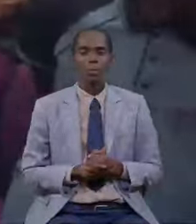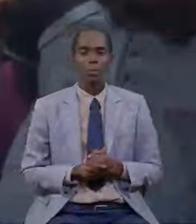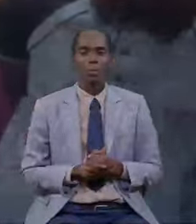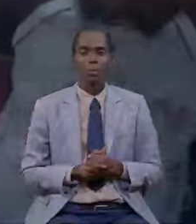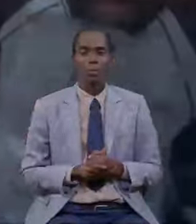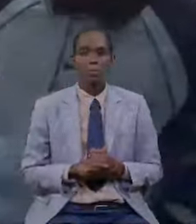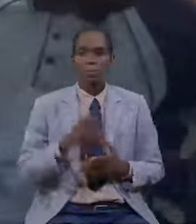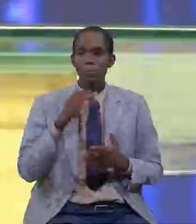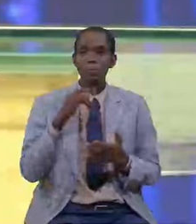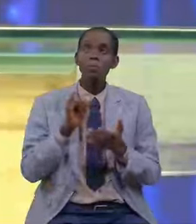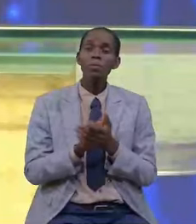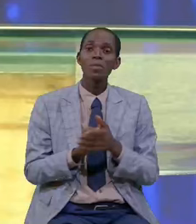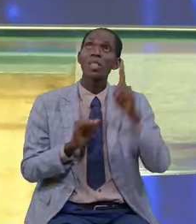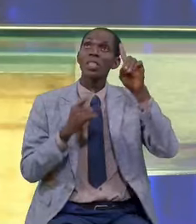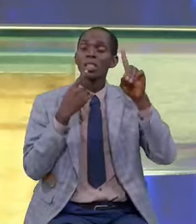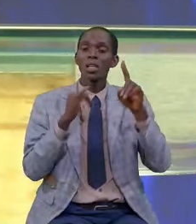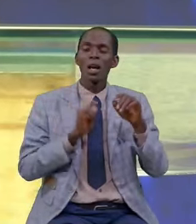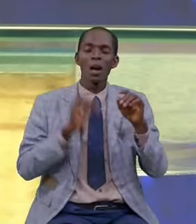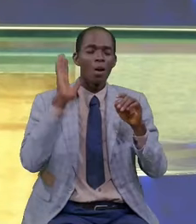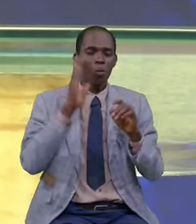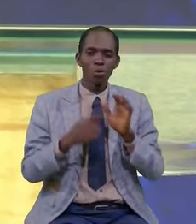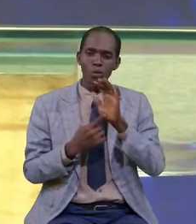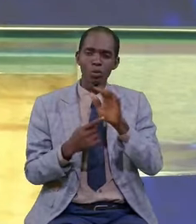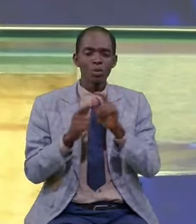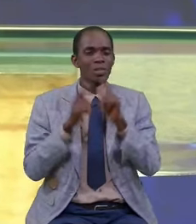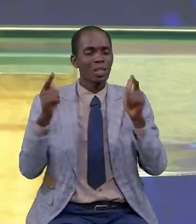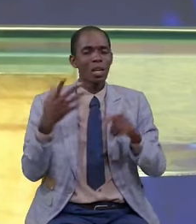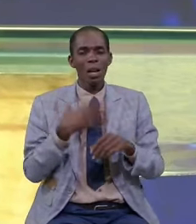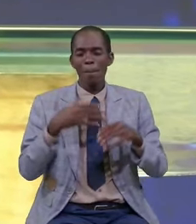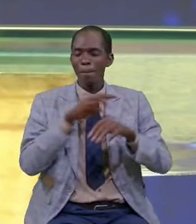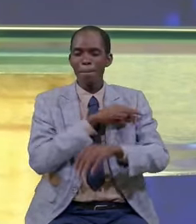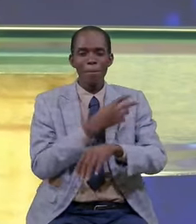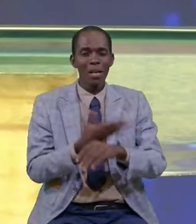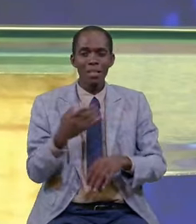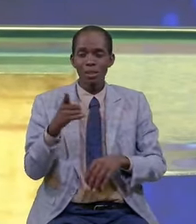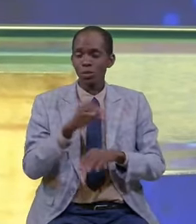Que je te montrerai de grandes choses, des choses cachées que tu ne connais pas.